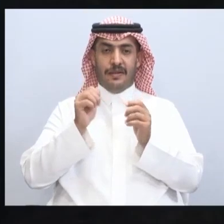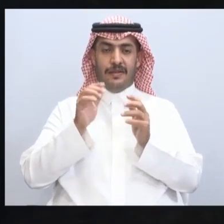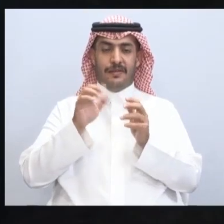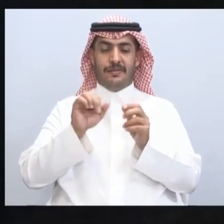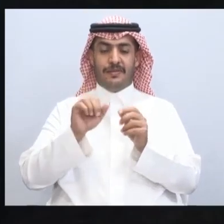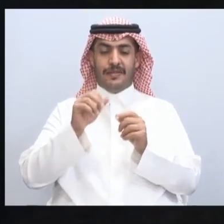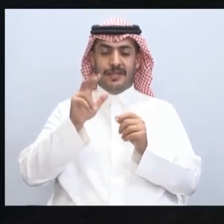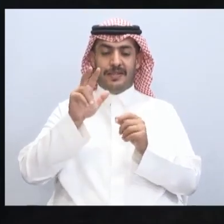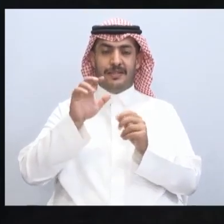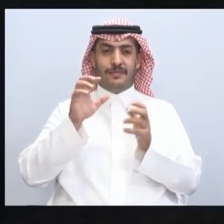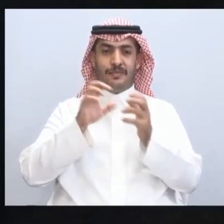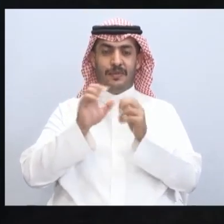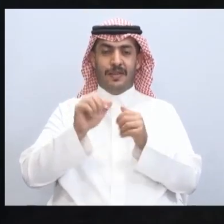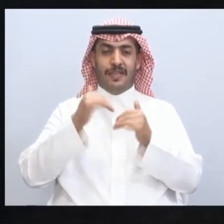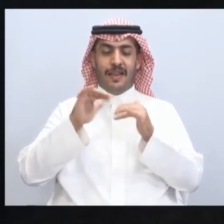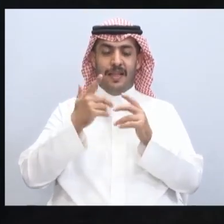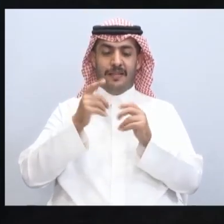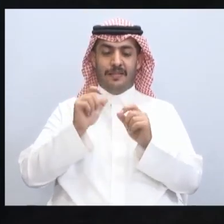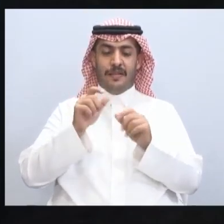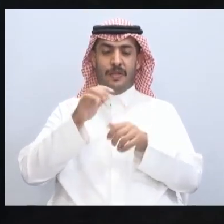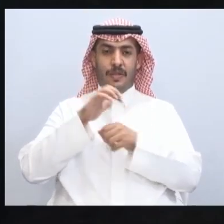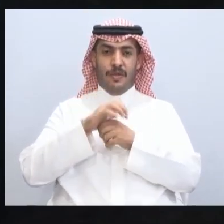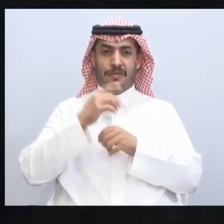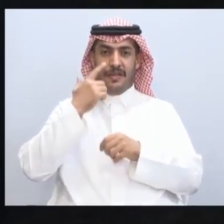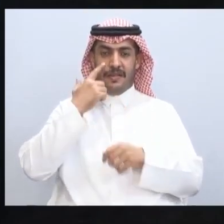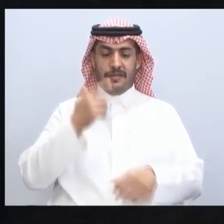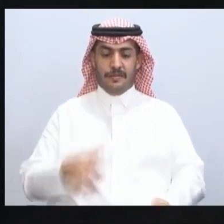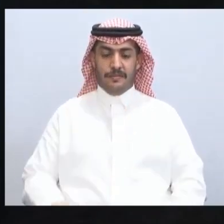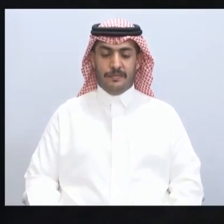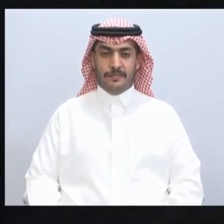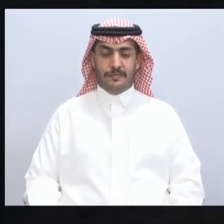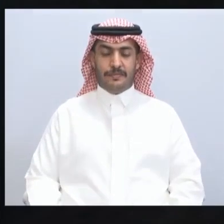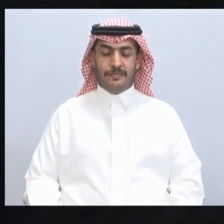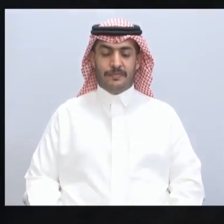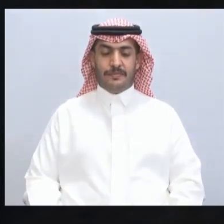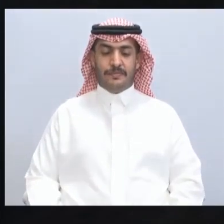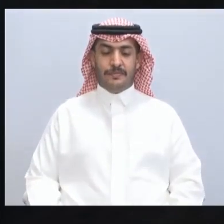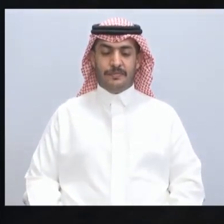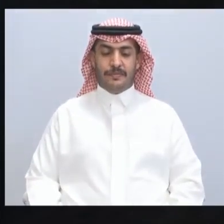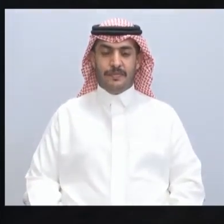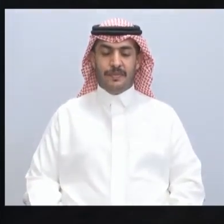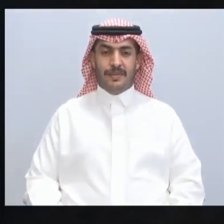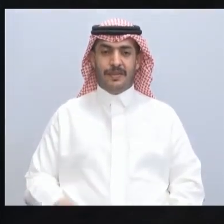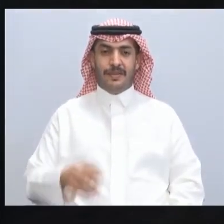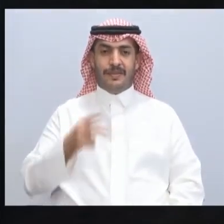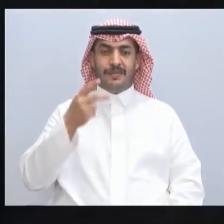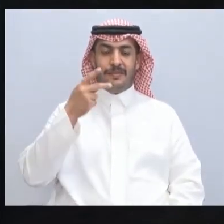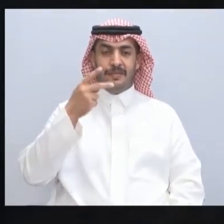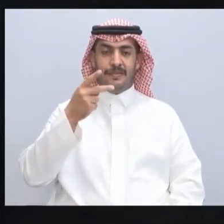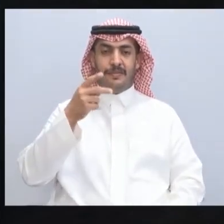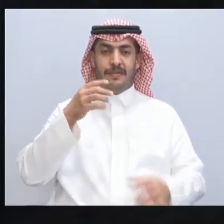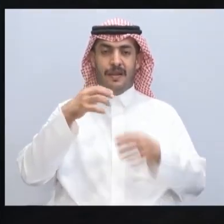لهذا اليوم التعامل مع الضغوط الحياتيه سناخذ في حصتين